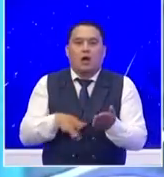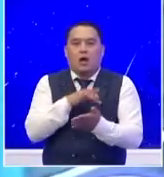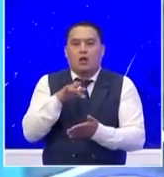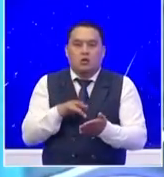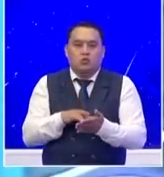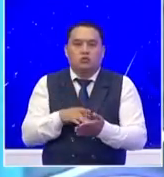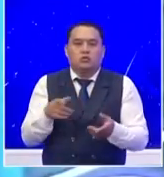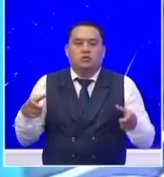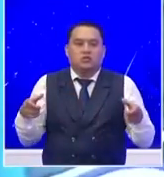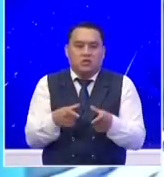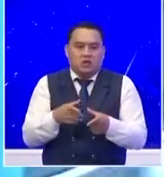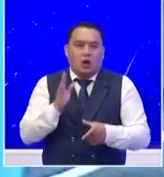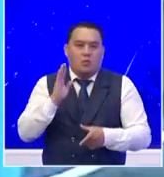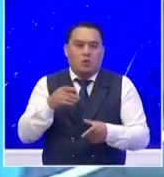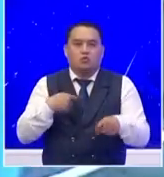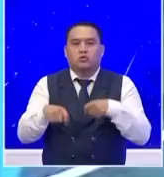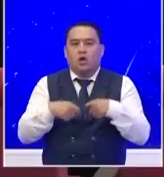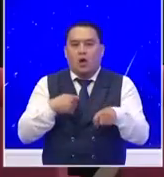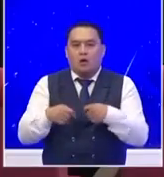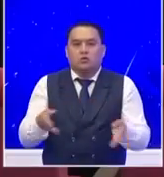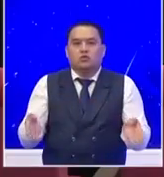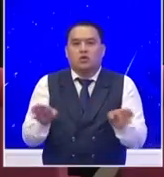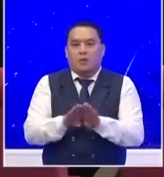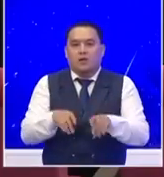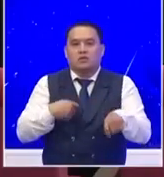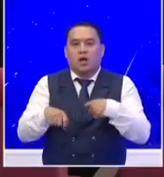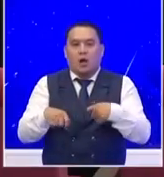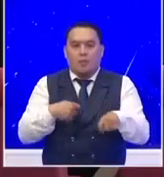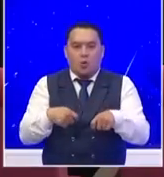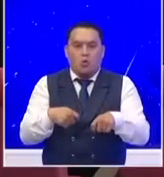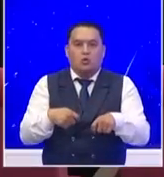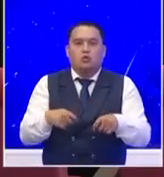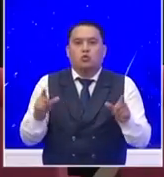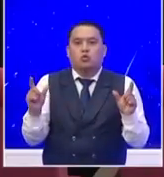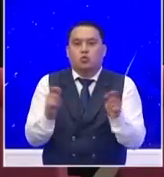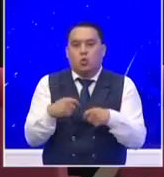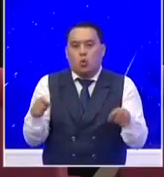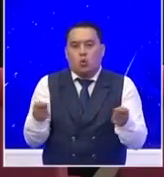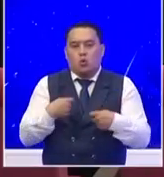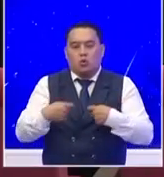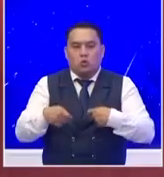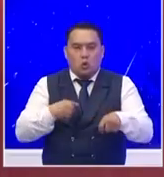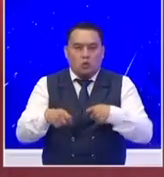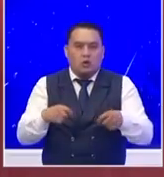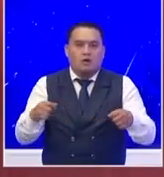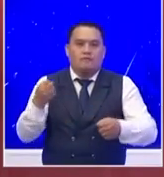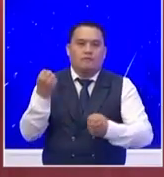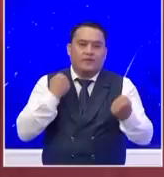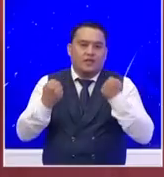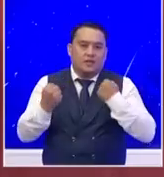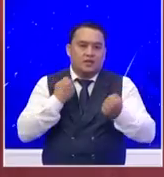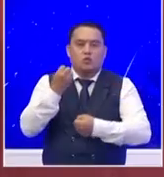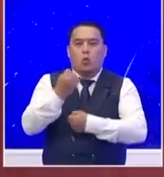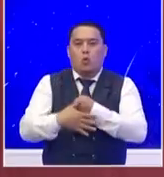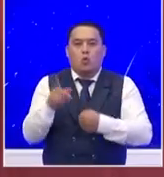жүріп тұру шектеледі. Ірі сауда орталықтары жабық, азық-түлік және азық-түлік емес дүкендер, базар мен фитнес орталықтарының